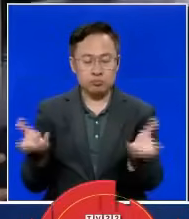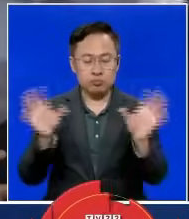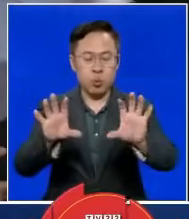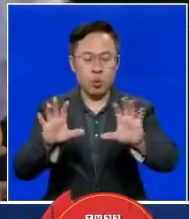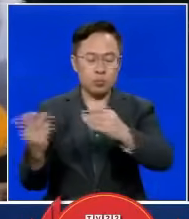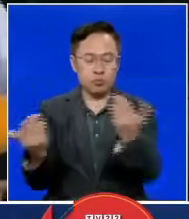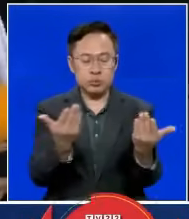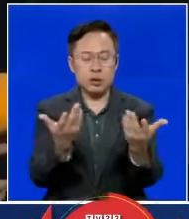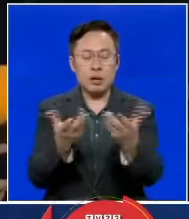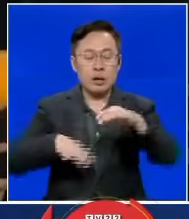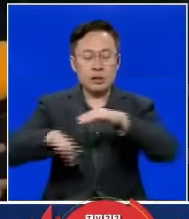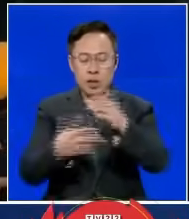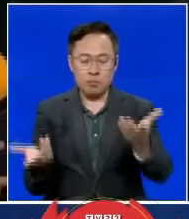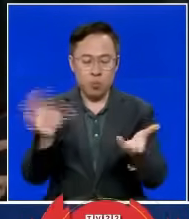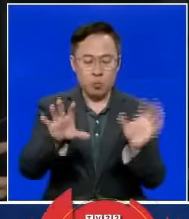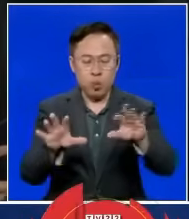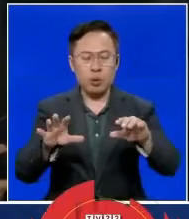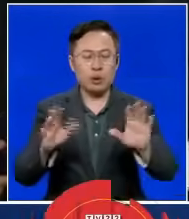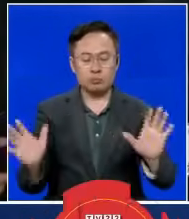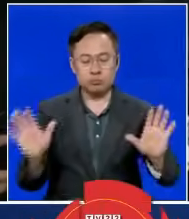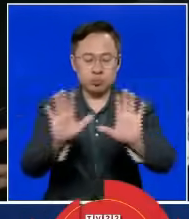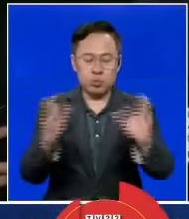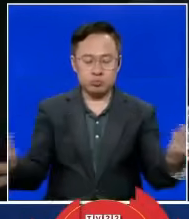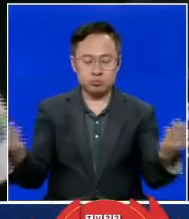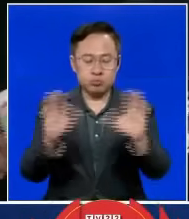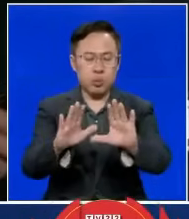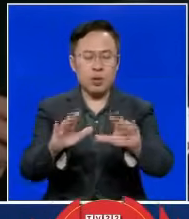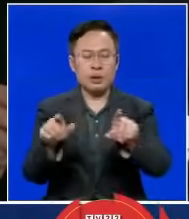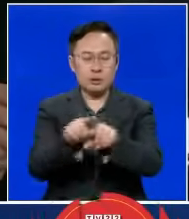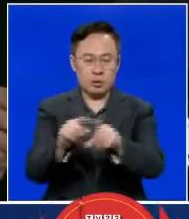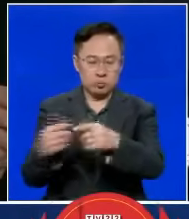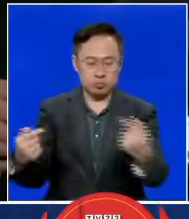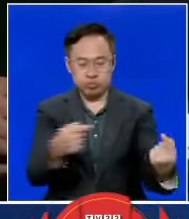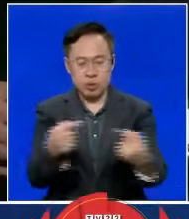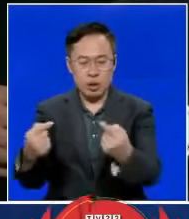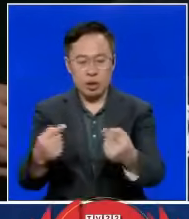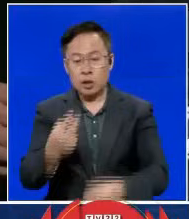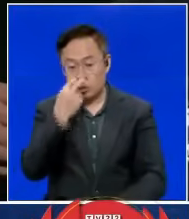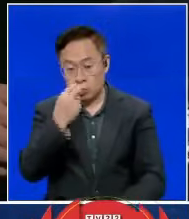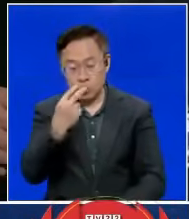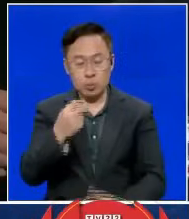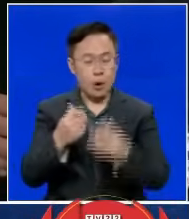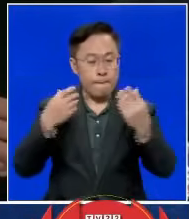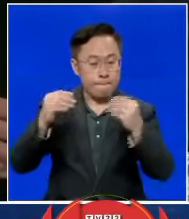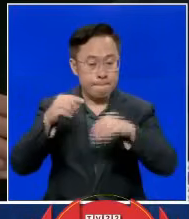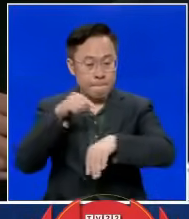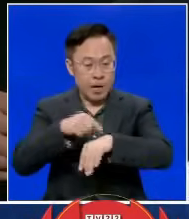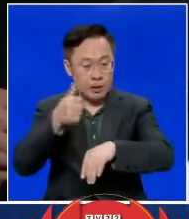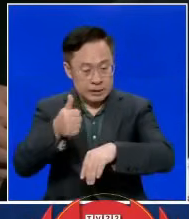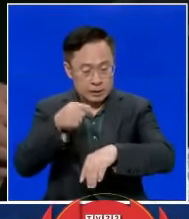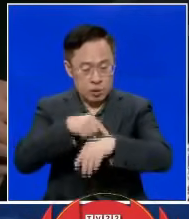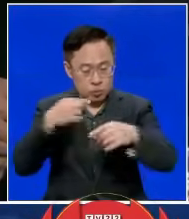นี่ยเป็นเรื่องดีแต่ก็ต้องพิจารณาด้วยว่ามันเหมาะสมความเหมาะสมที่จะ